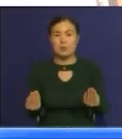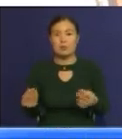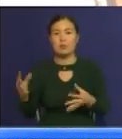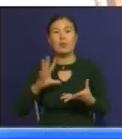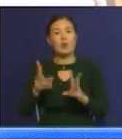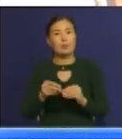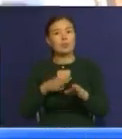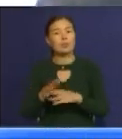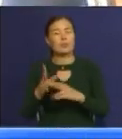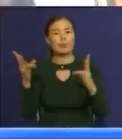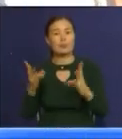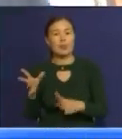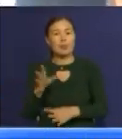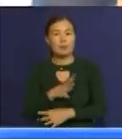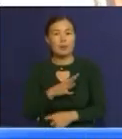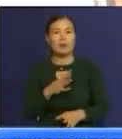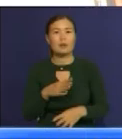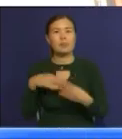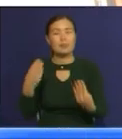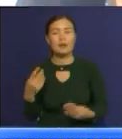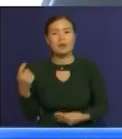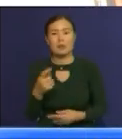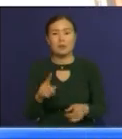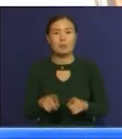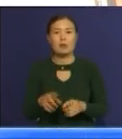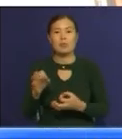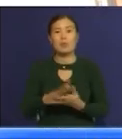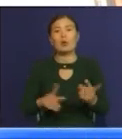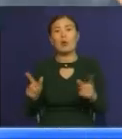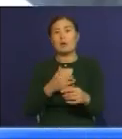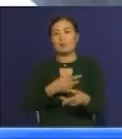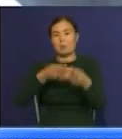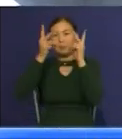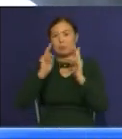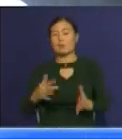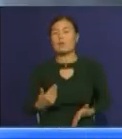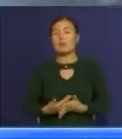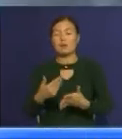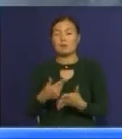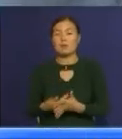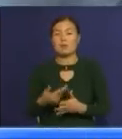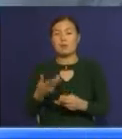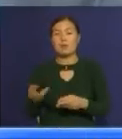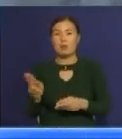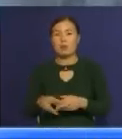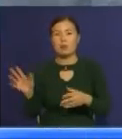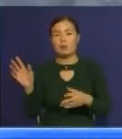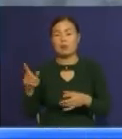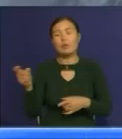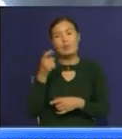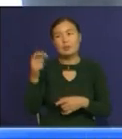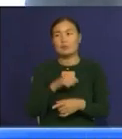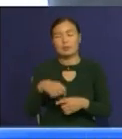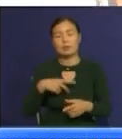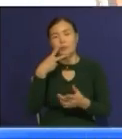жалпы. Мысалы аукцион деп, несін деп, ар жағында не істеп атқан білесіз. Мысалы өзіміз қонақ болсын, несі болсын қарсы